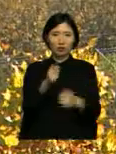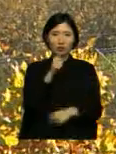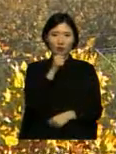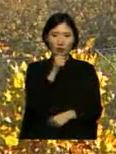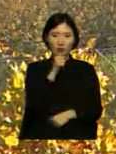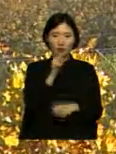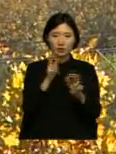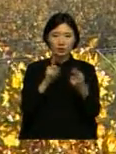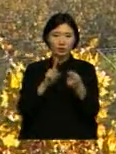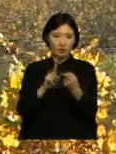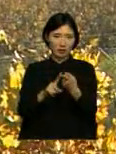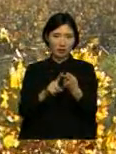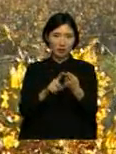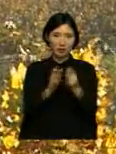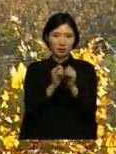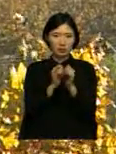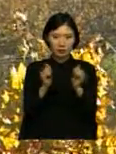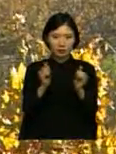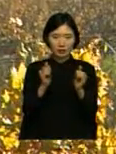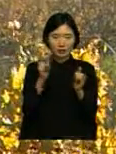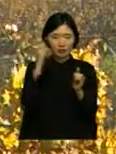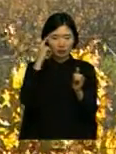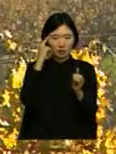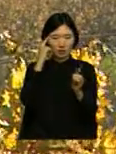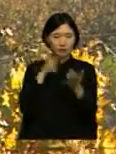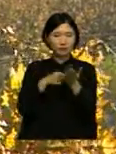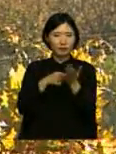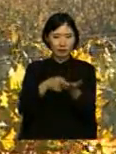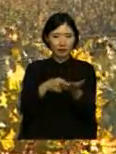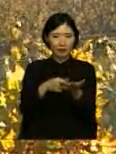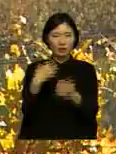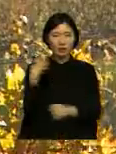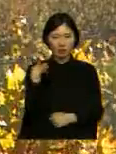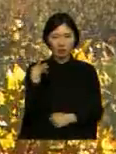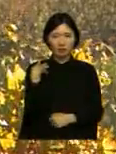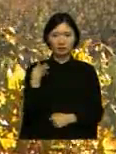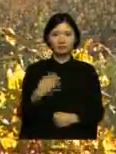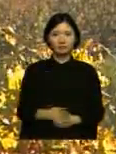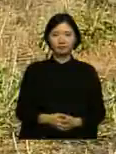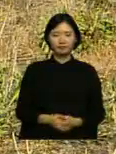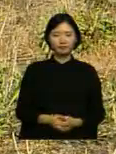장단콩 웨빙마루 사업에 대해 시민의 시각에서 의견을 제시하는 역할을 담당하게 됩니다.